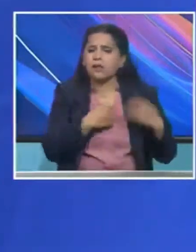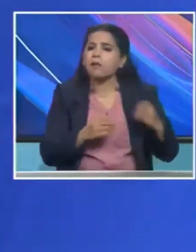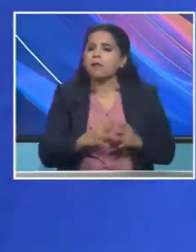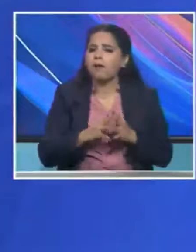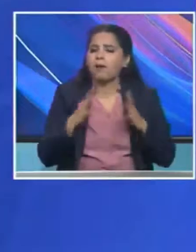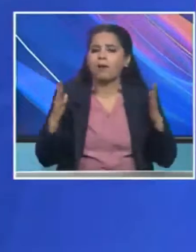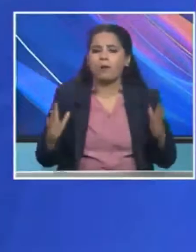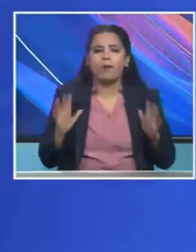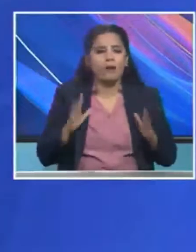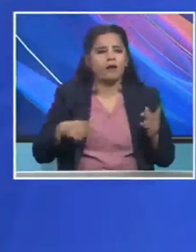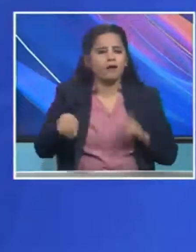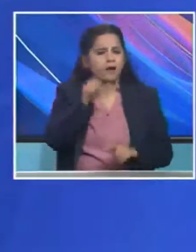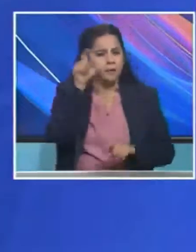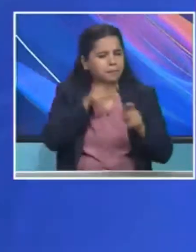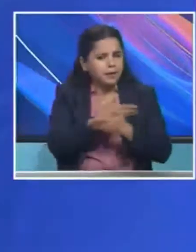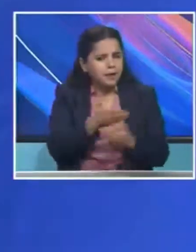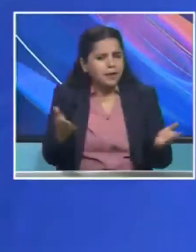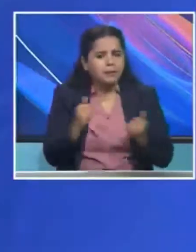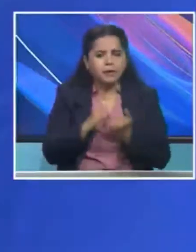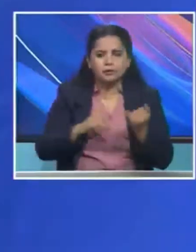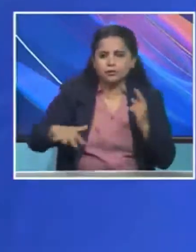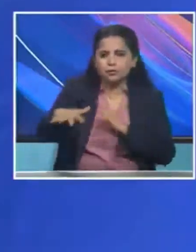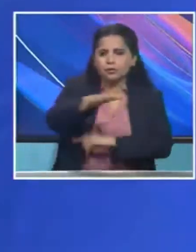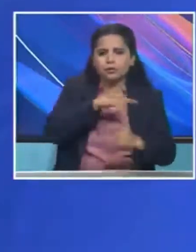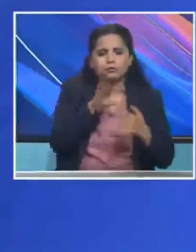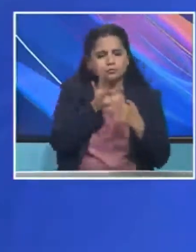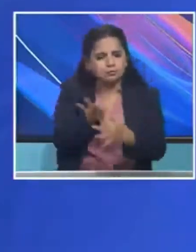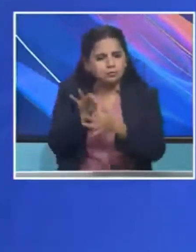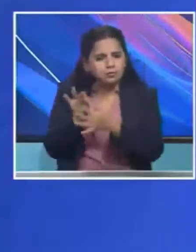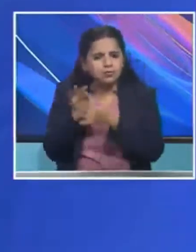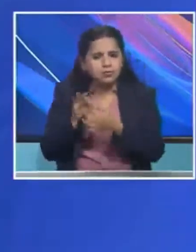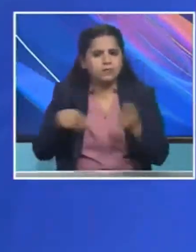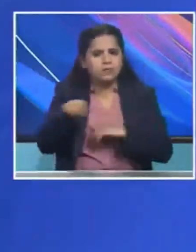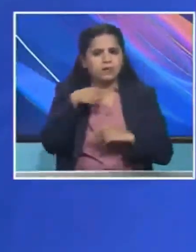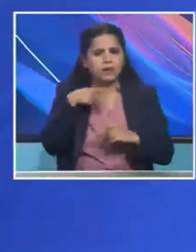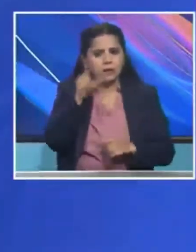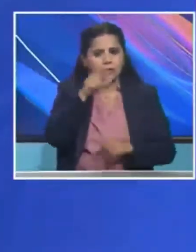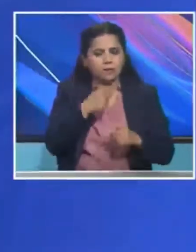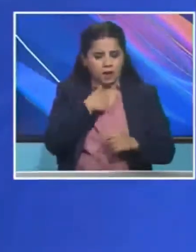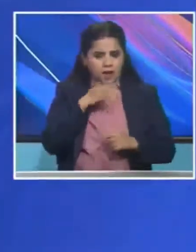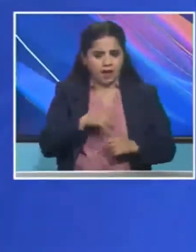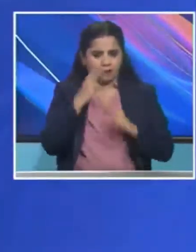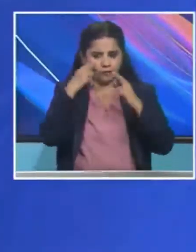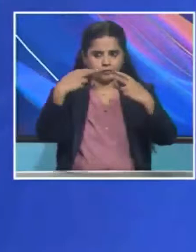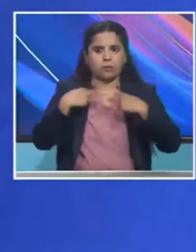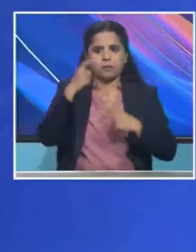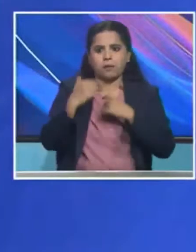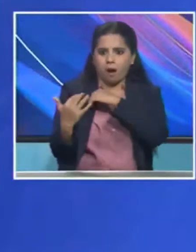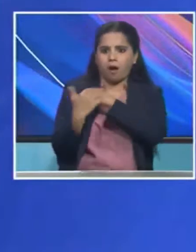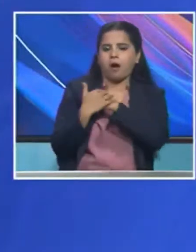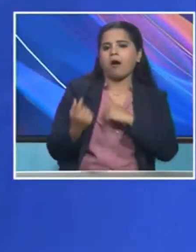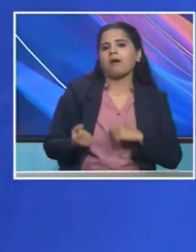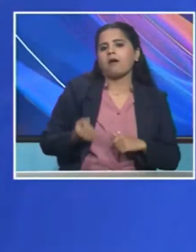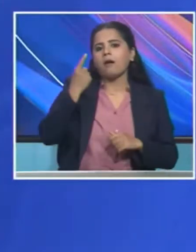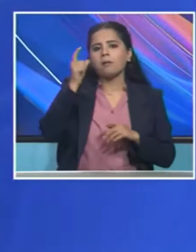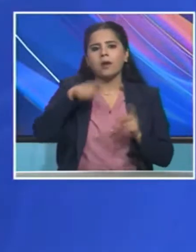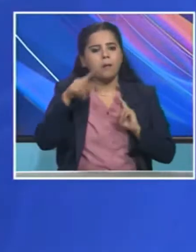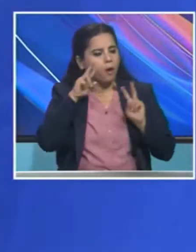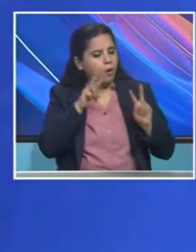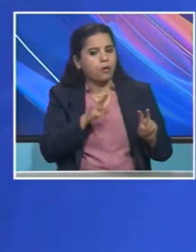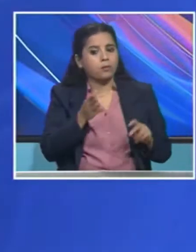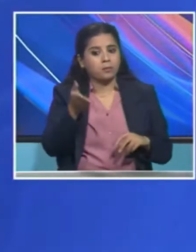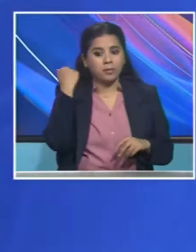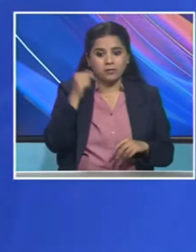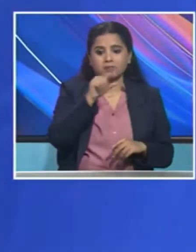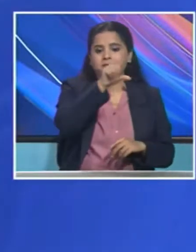और उन्होंने लोगों और समाज से जुड़कर लोगों के बीच एक अलग पहचान बनाई है। साल